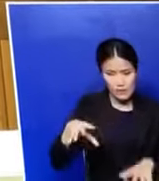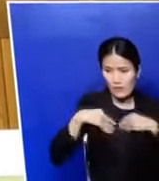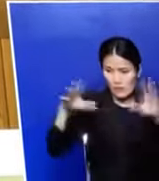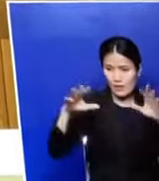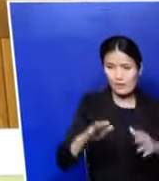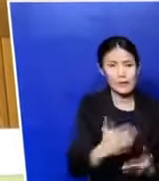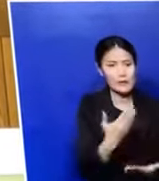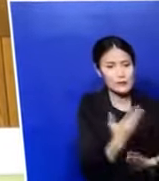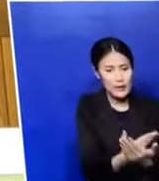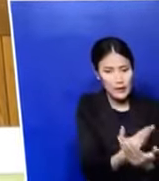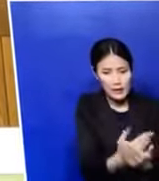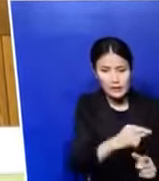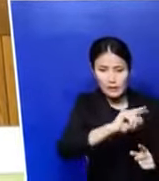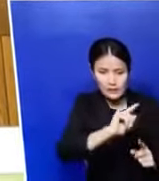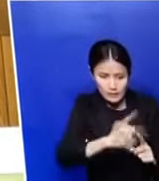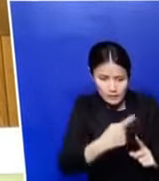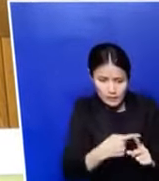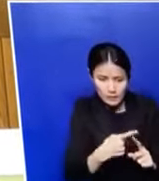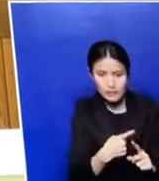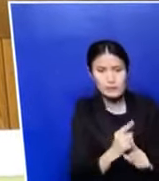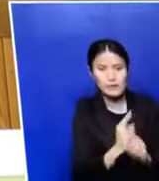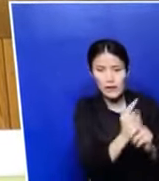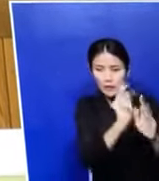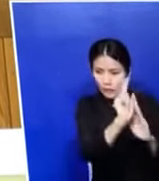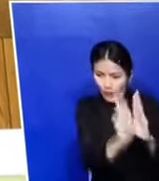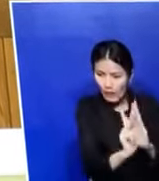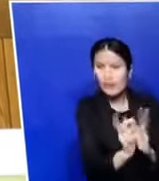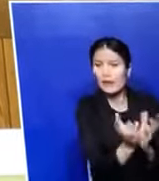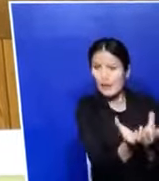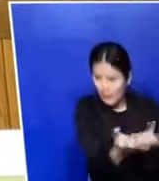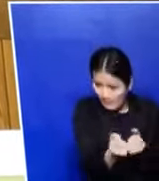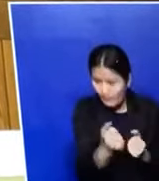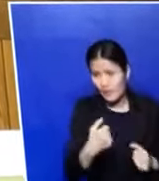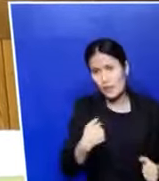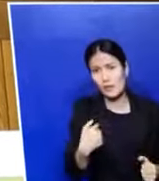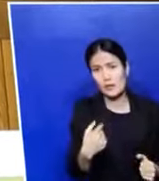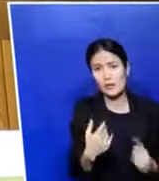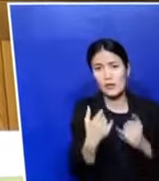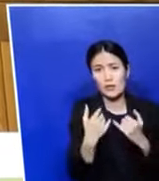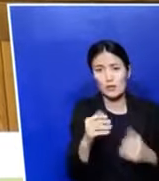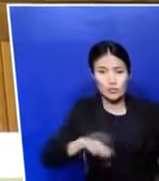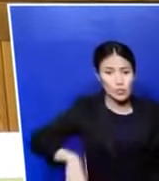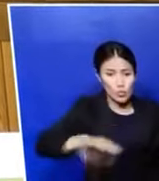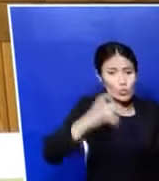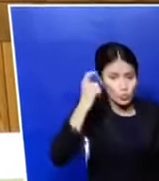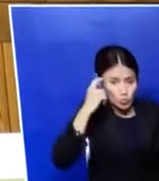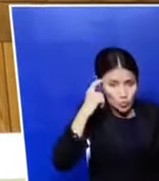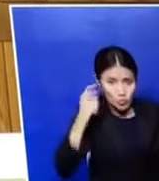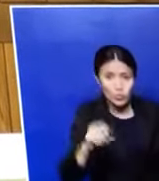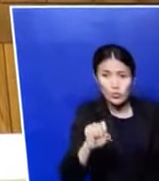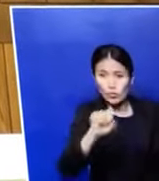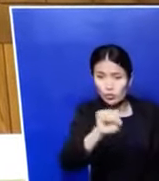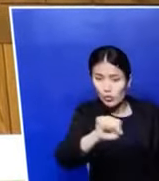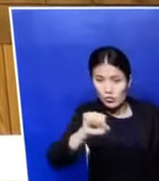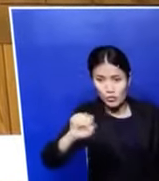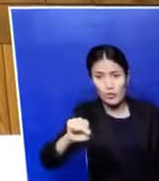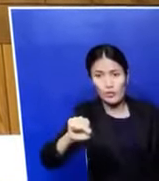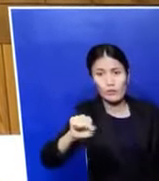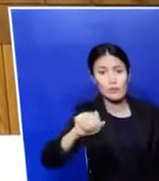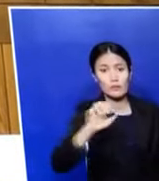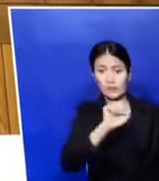านั้นนะครับทุกท่านที่รู้นะโดยเฉพาะอย่างบรรดาส.ส.สภาส.ส.ผู้ทร